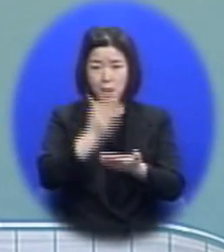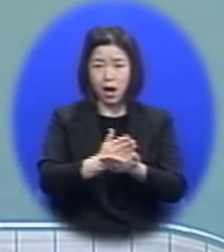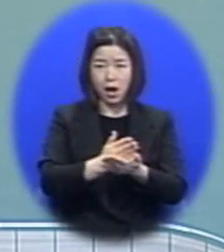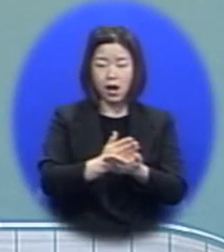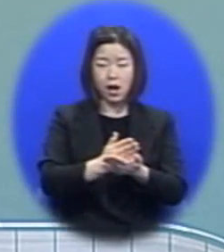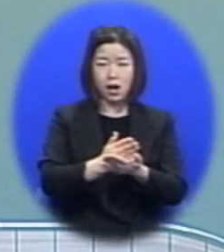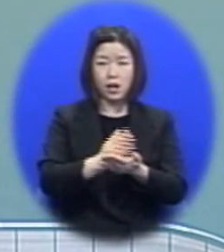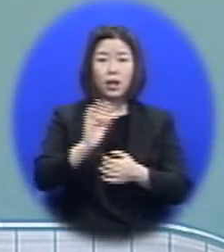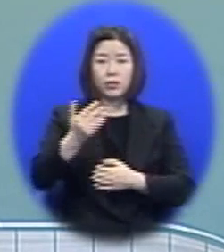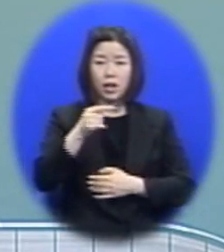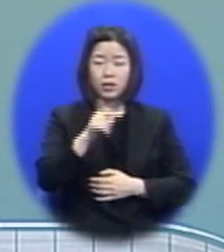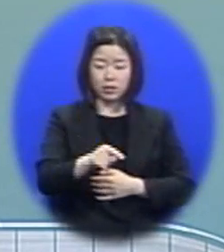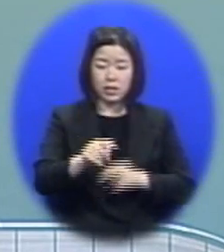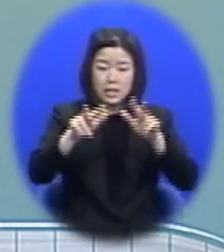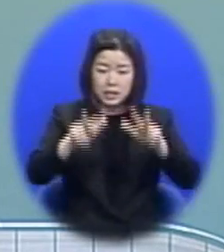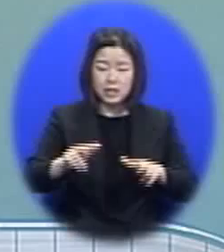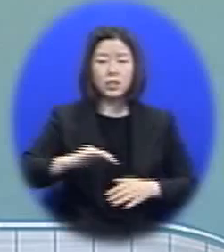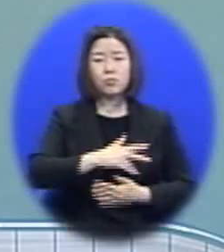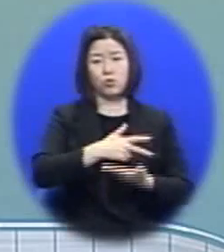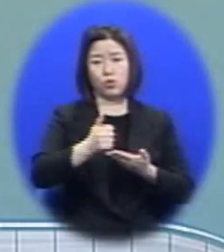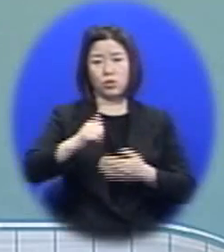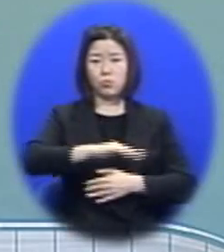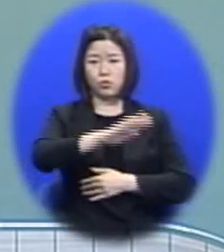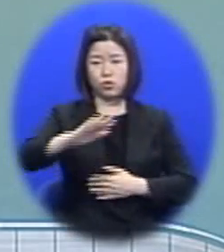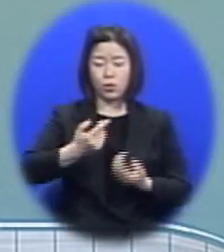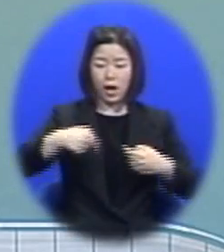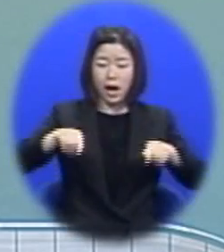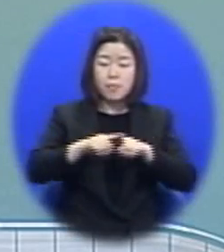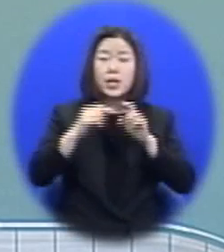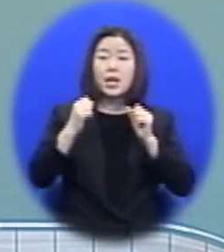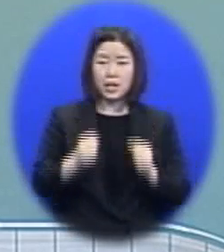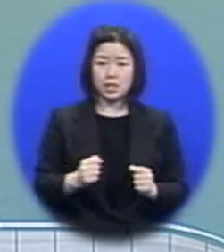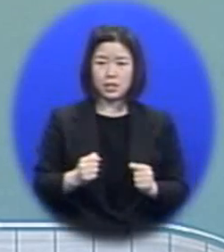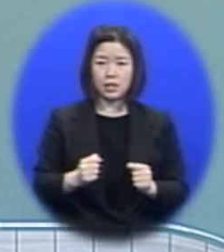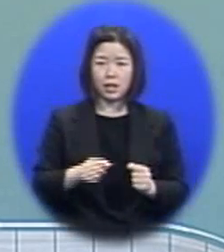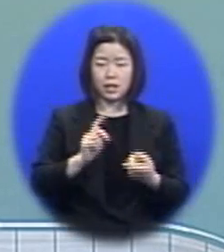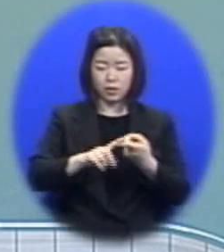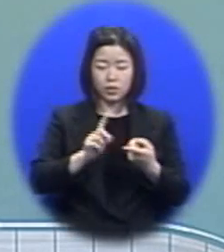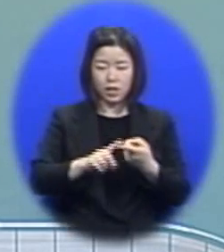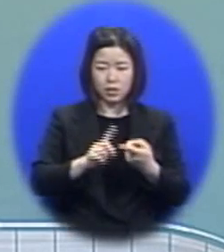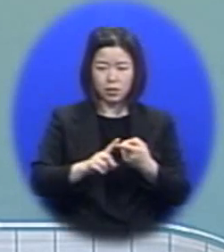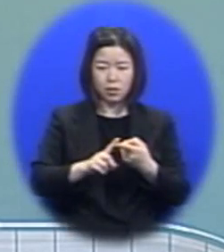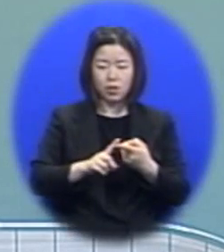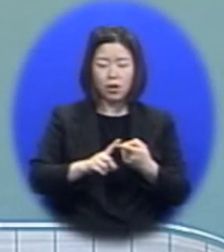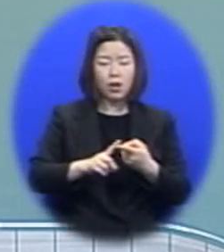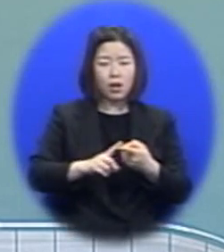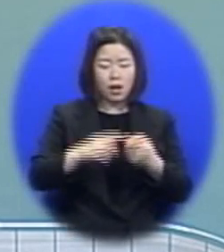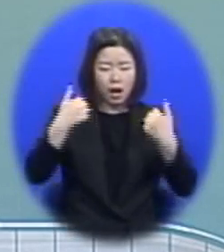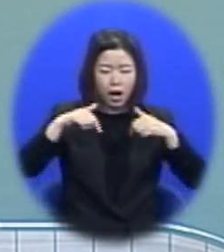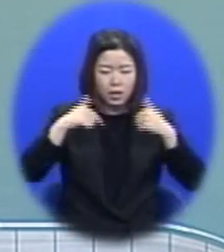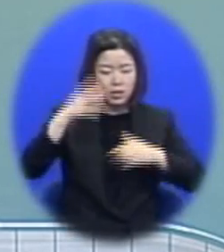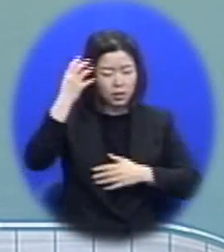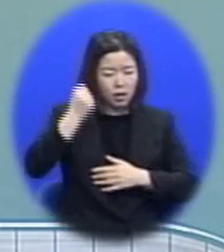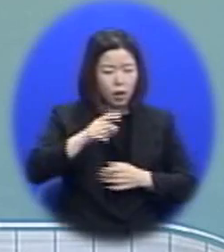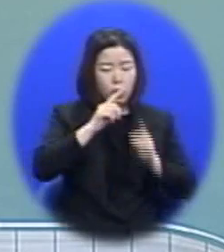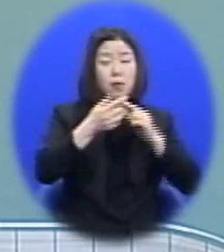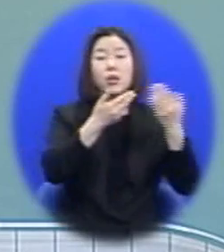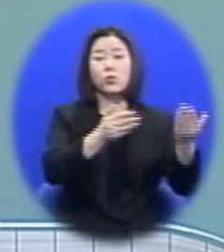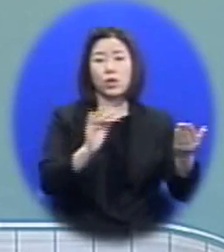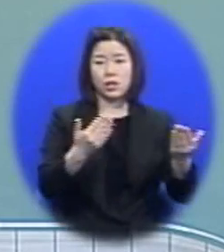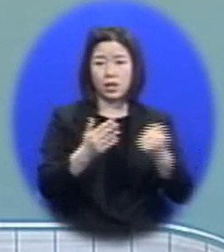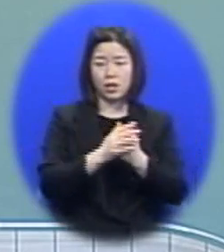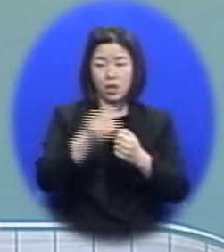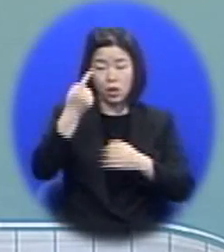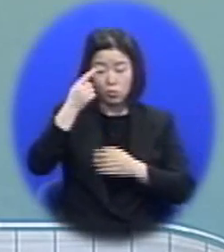것이에요 지금 주님은 우리와 함께 계신다 눈에 보이지는 않습니다 자네들하고 같이